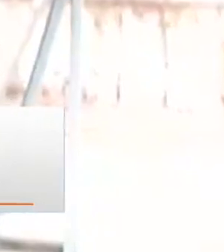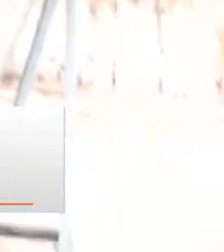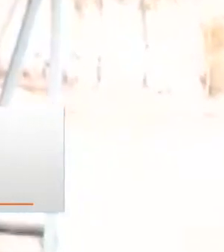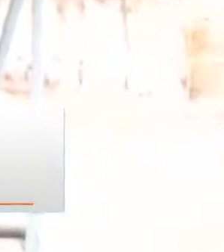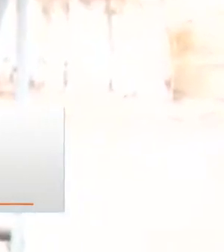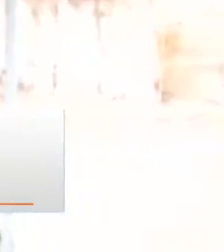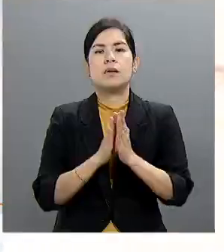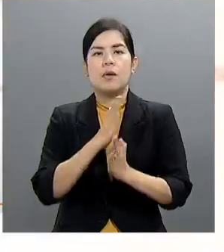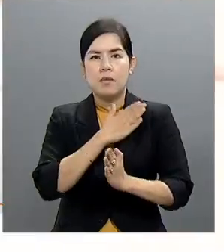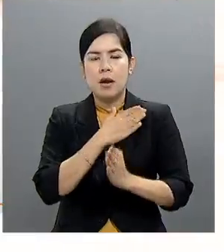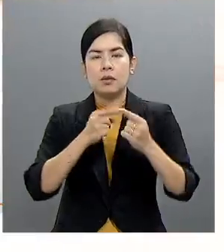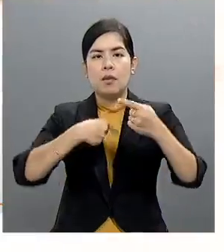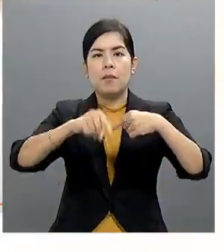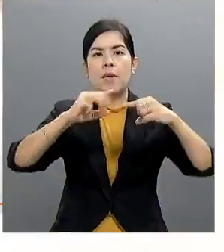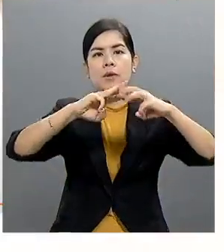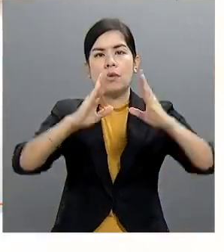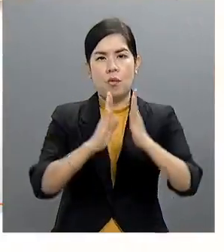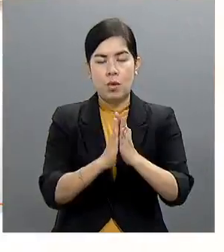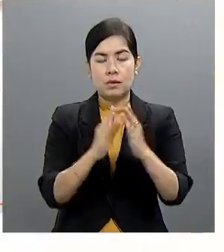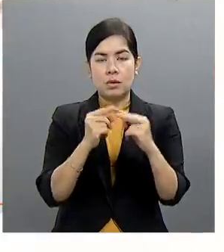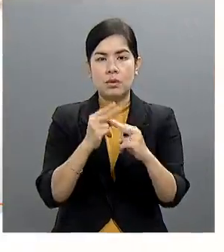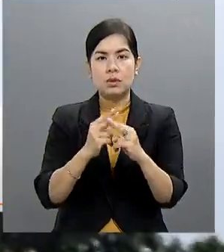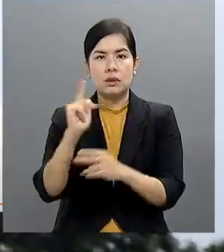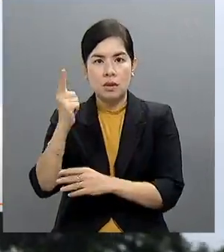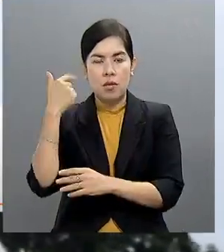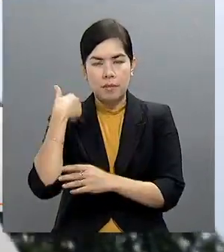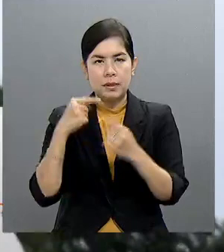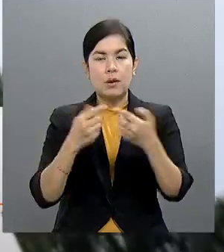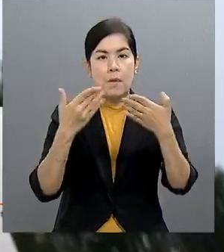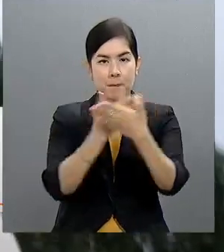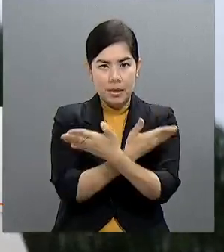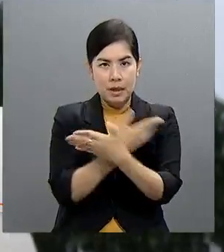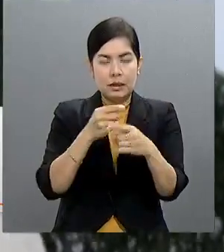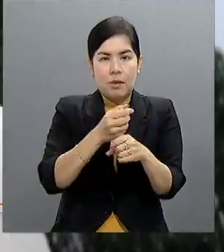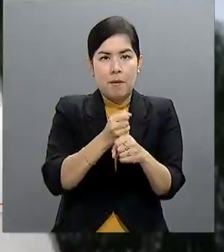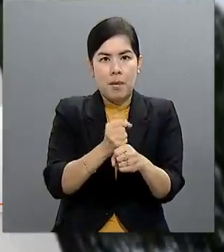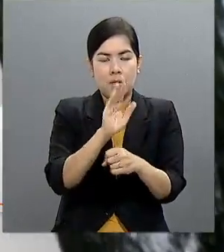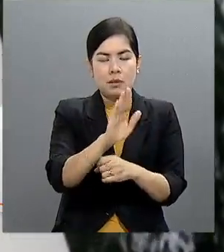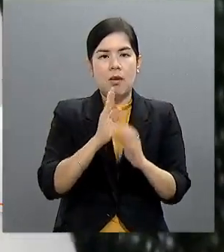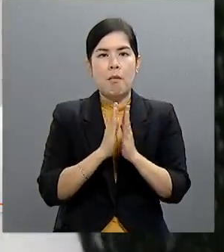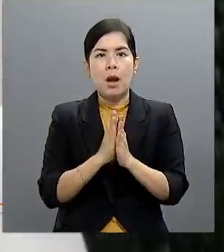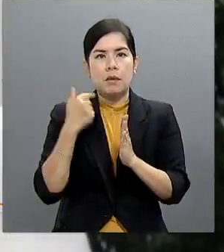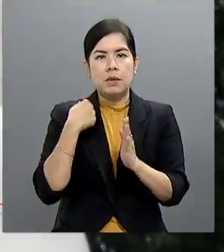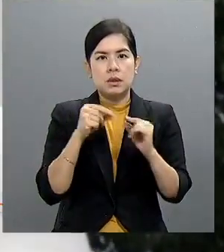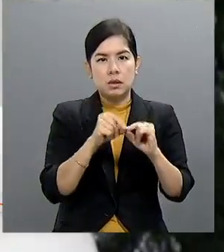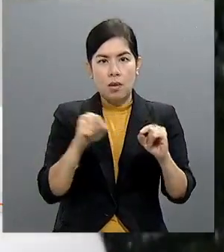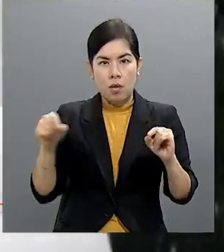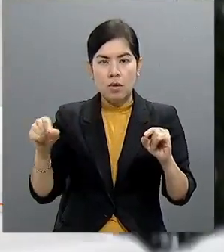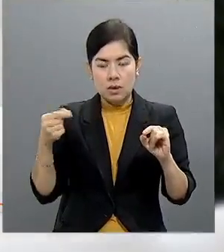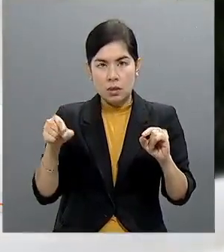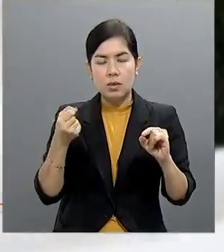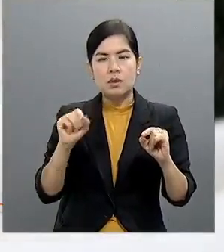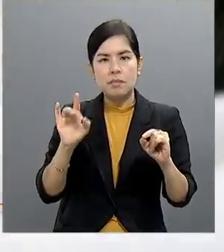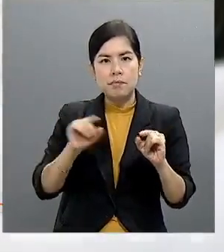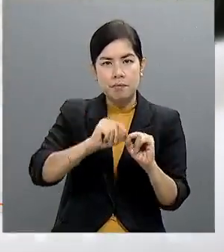ภูมิค่ะเพื่อทำการเปลี่ยนผ้าครองที่มีความยาวขนาด18เมตรและกว้างขนาด 5.75 เมตรโดยนำ